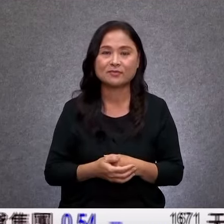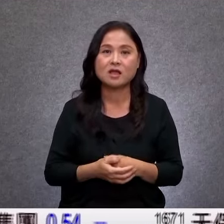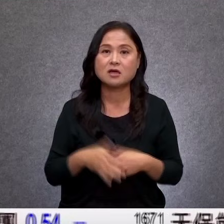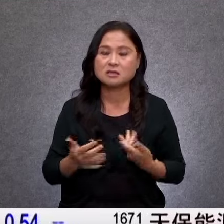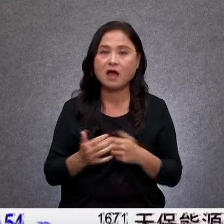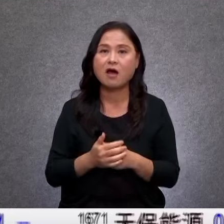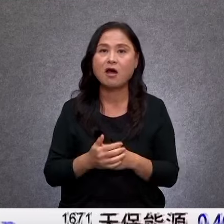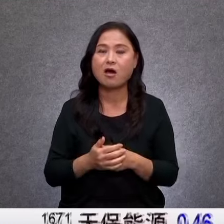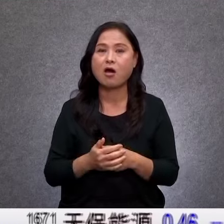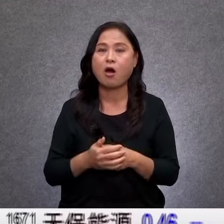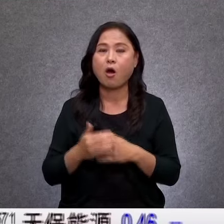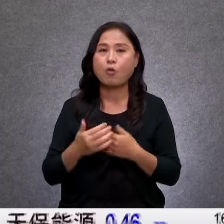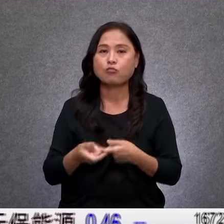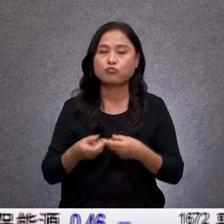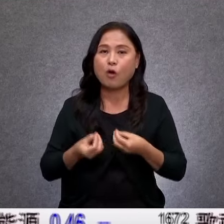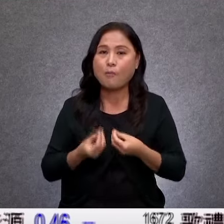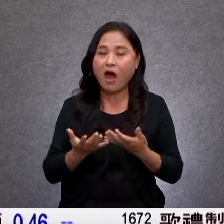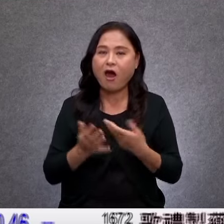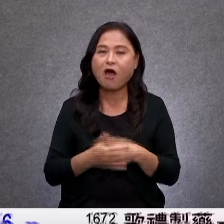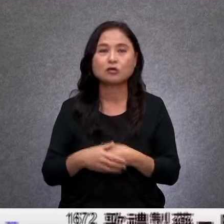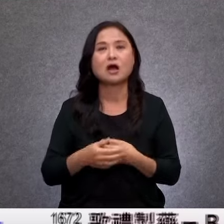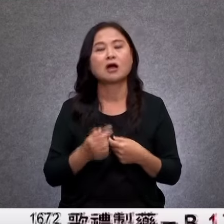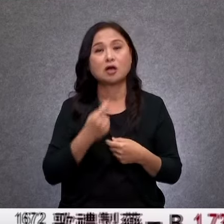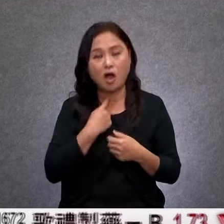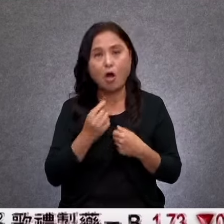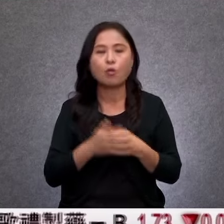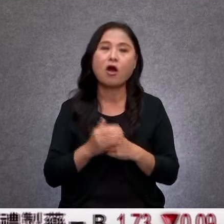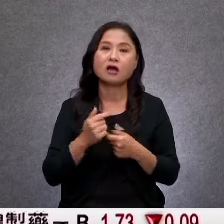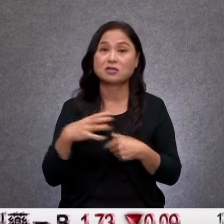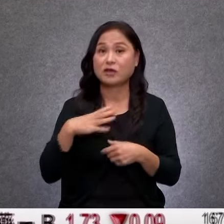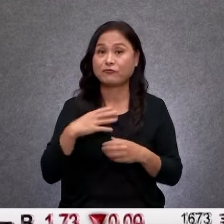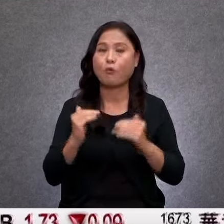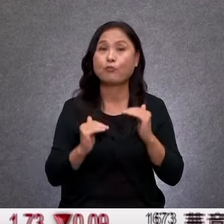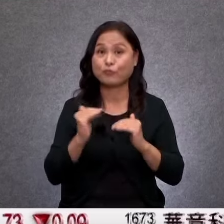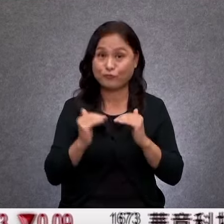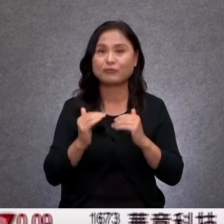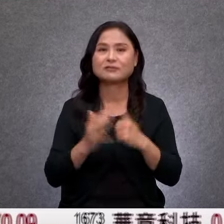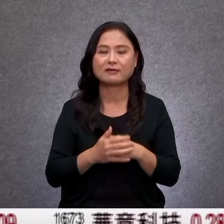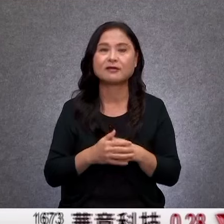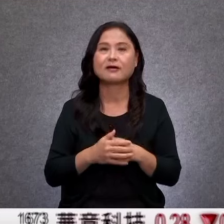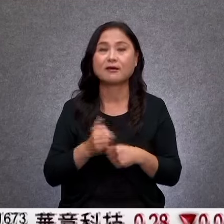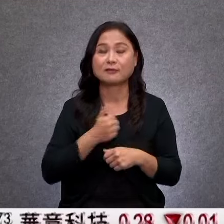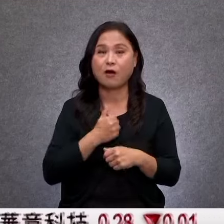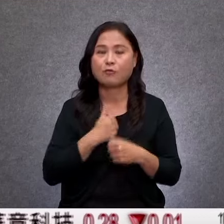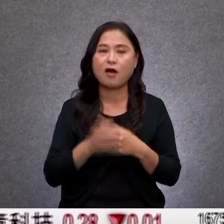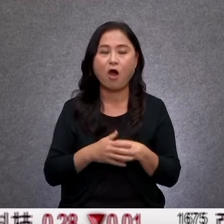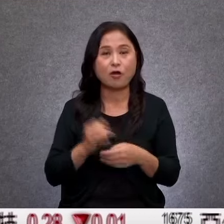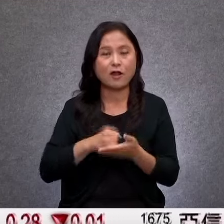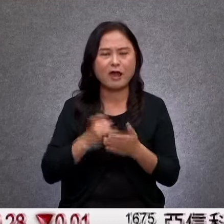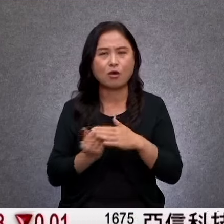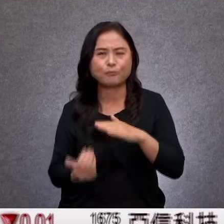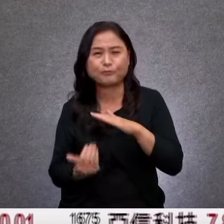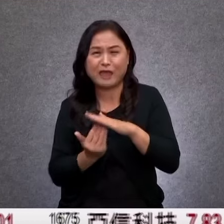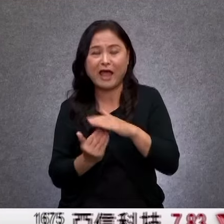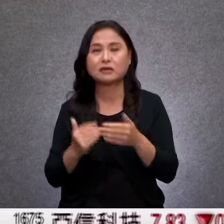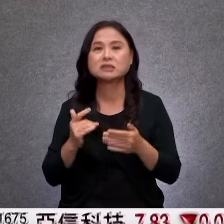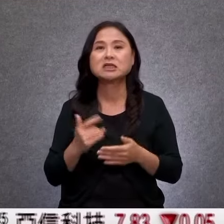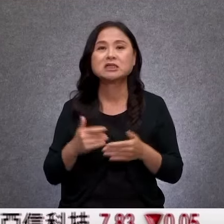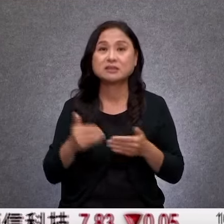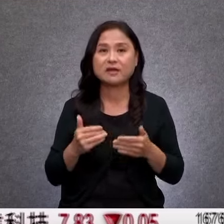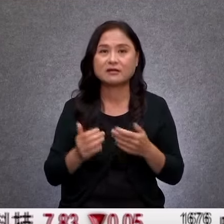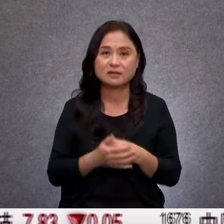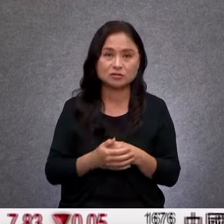係喺而家呢一個比較供求比較穩定足夠嘅時間，喺個利率已經差唔多係